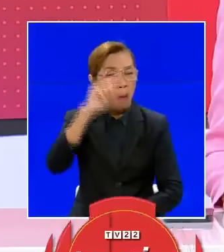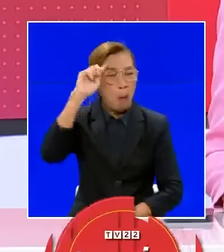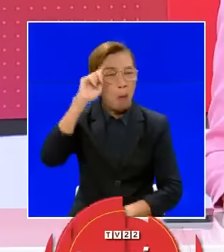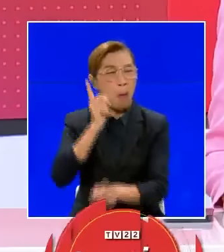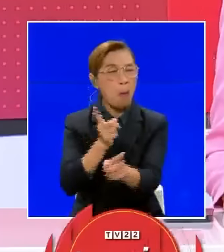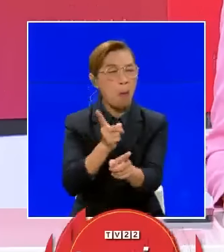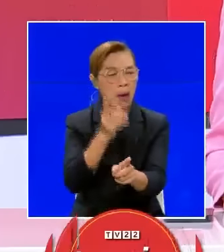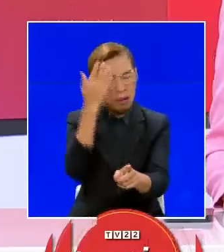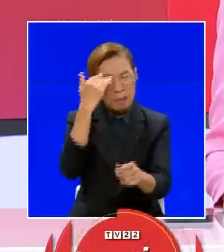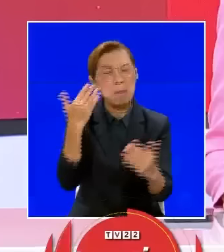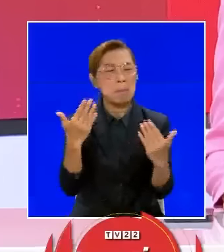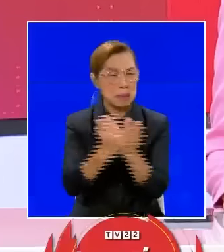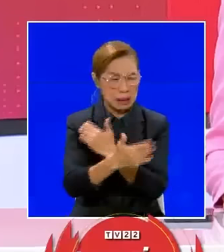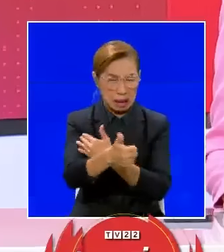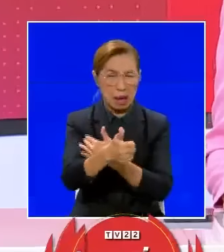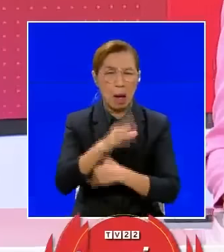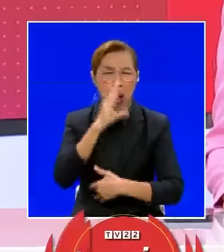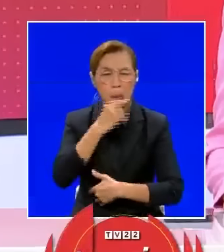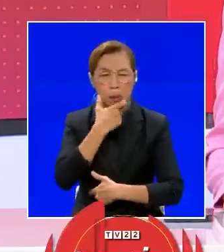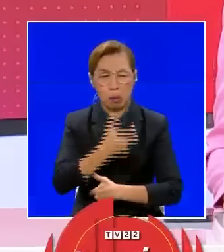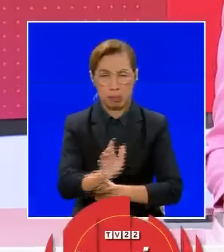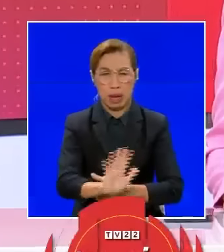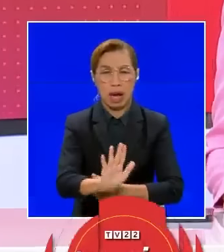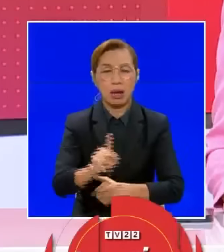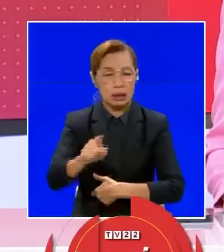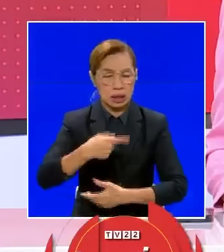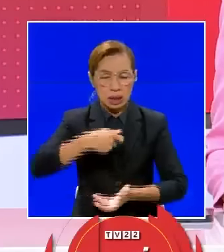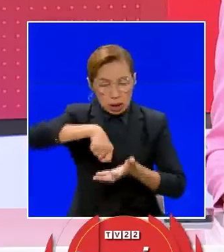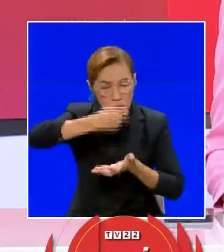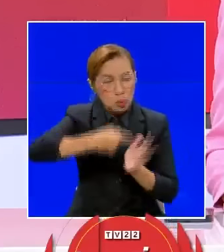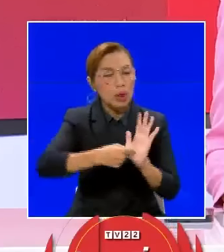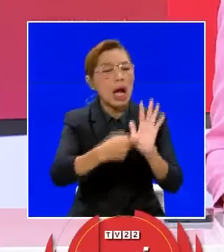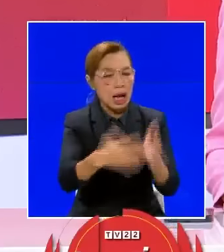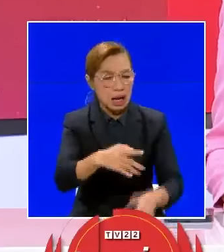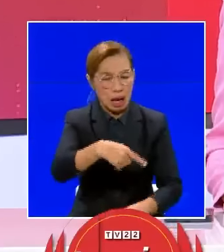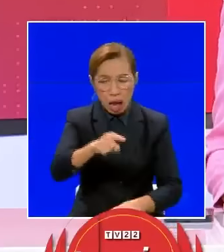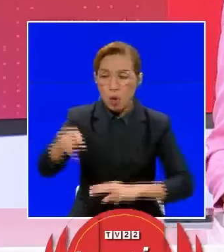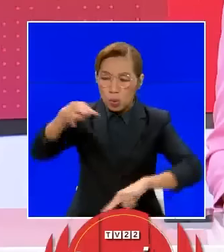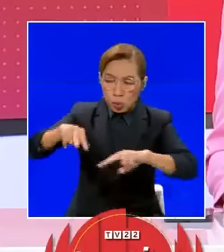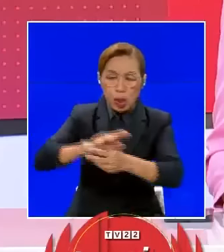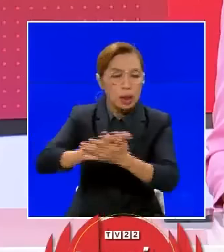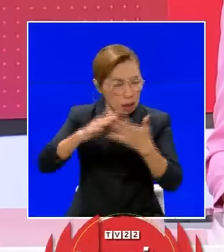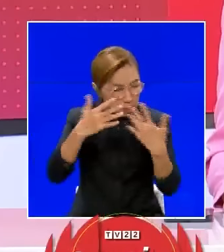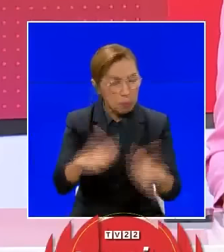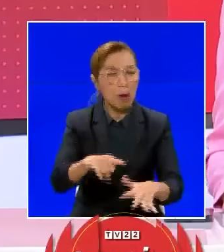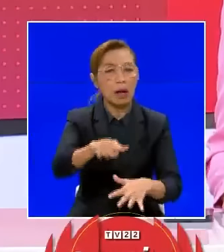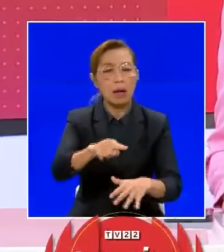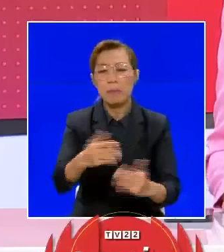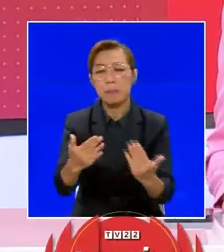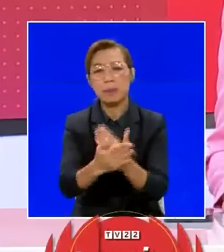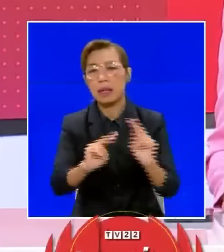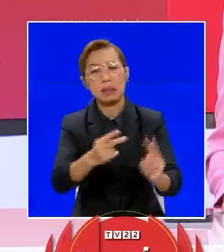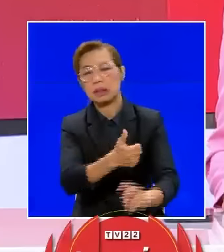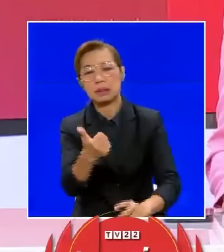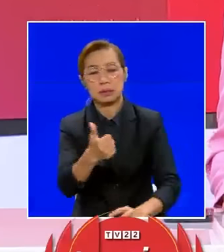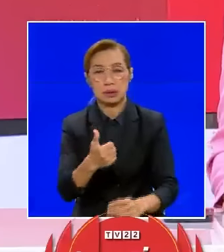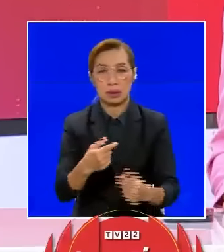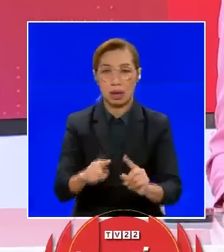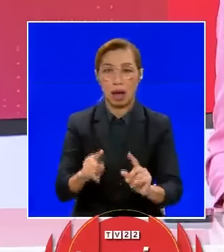แยะเรียกว่าอะไรนะก็กินข้าวดูก็จบแล้วไปแก้ปัญหาอย่างอื่นดีกว่านะตรวจก็ตรวจแล้วแต่ปรากฏฮะ